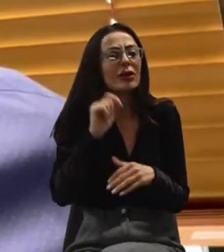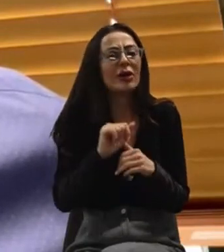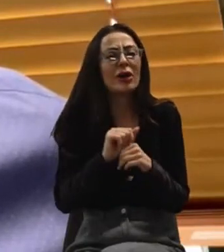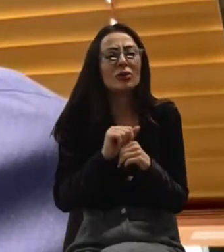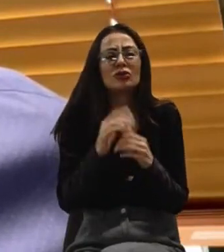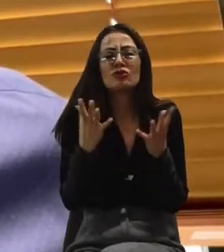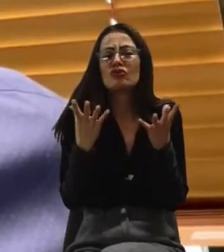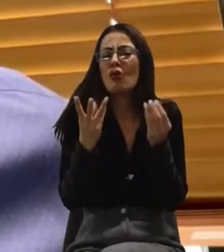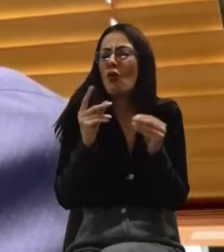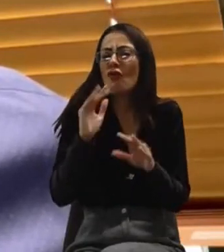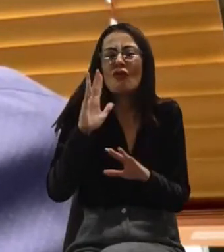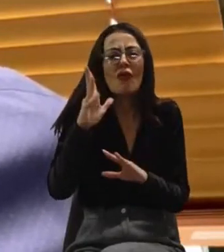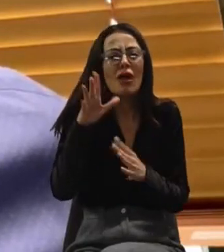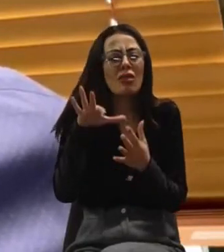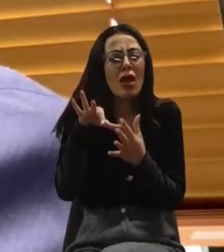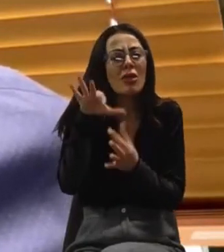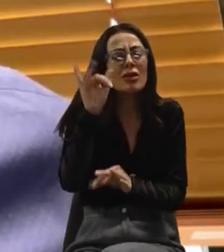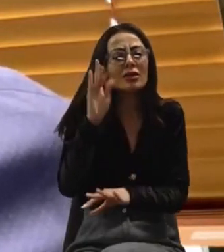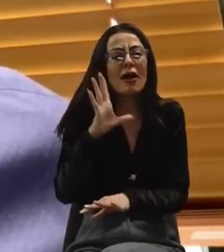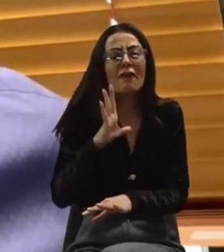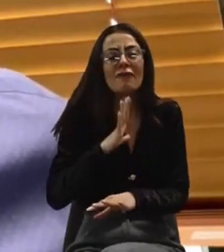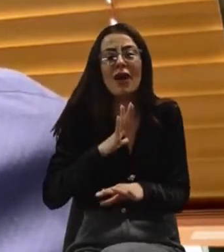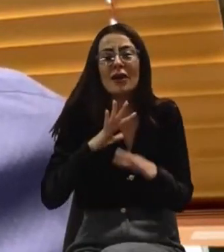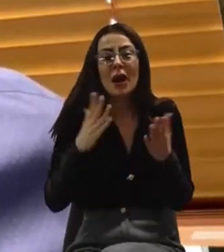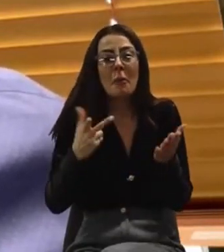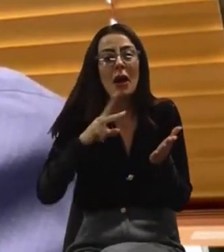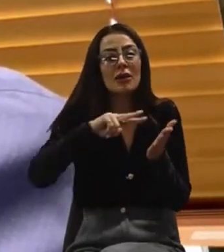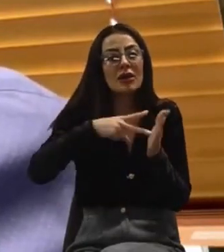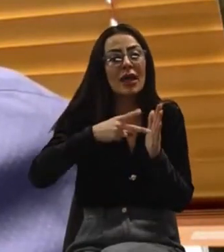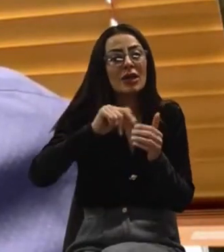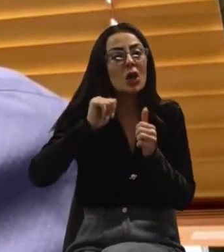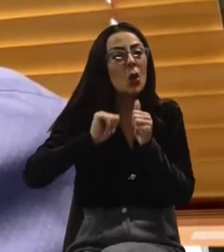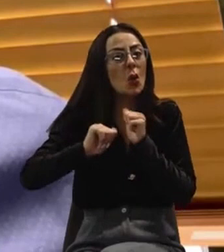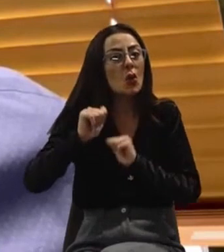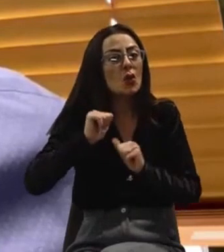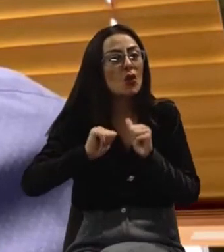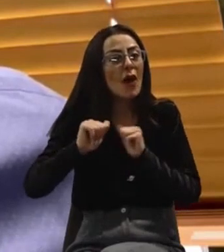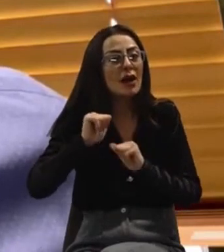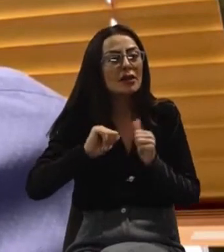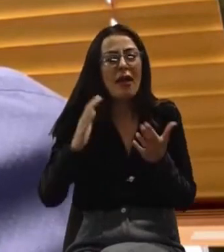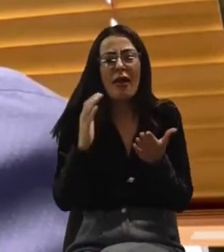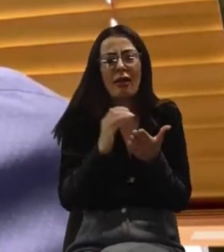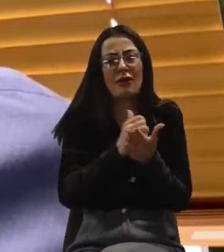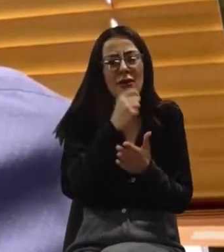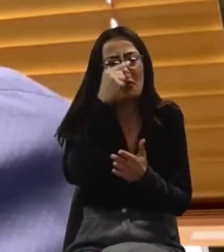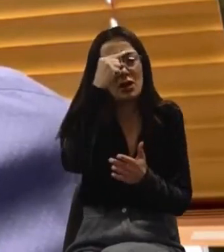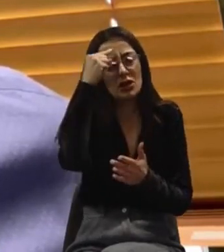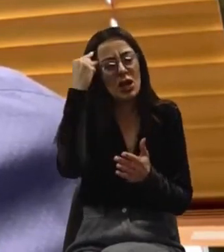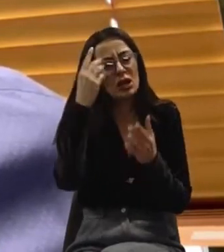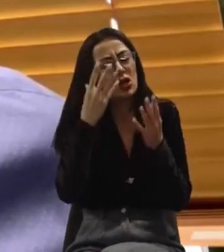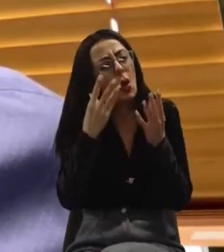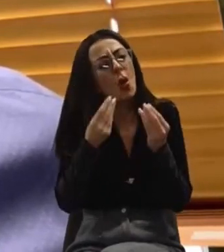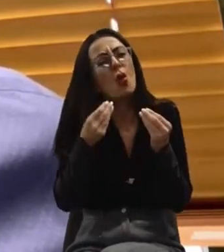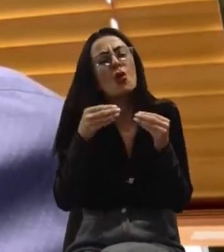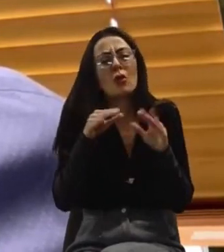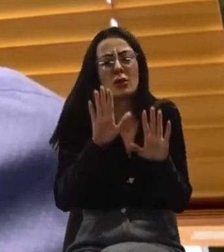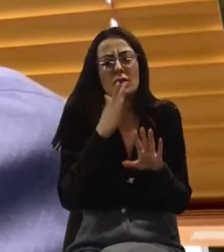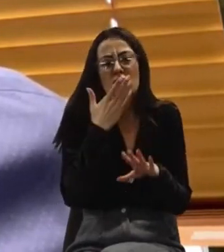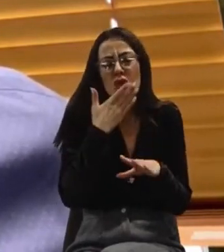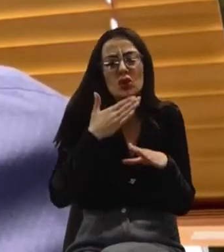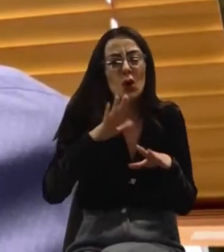insan var Türkiye'de ama herkesin tek üniversite ya da bu ayırdık okullara gitme şansı olmamış malesef ülkemizde